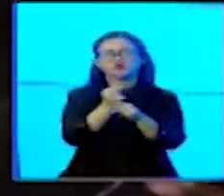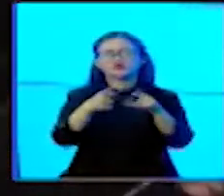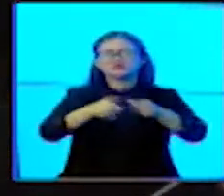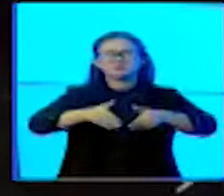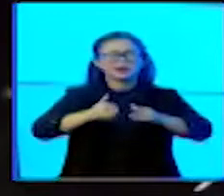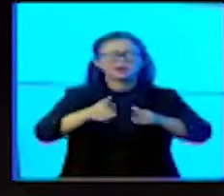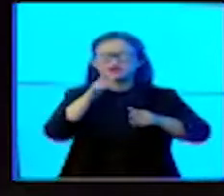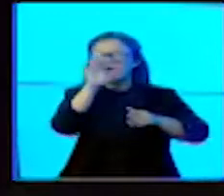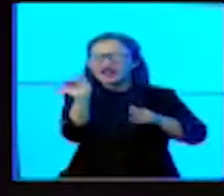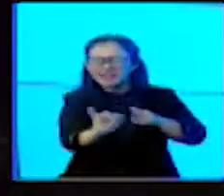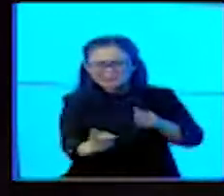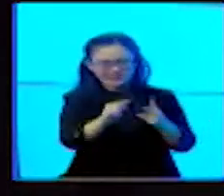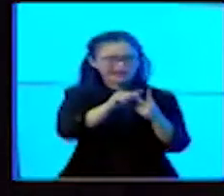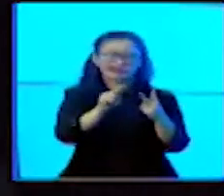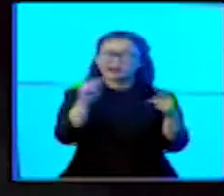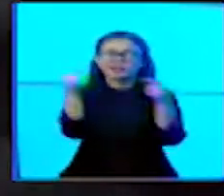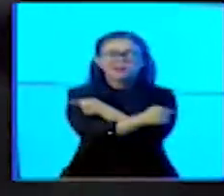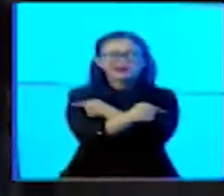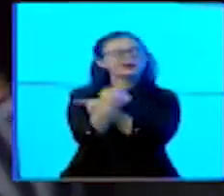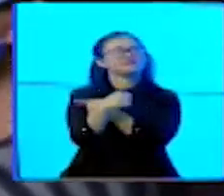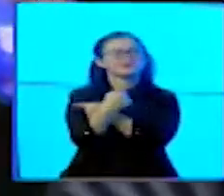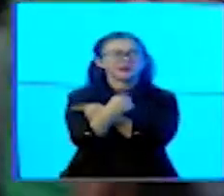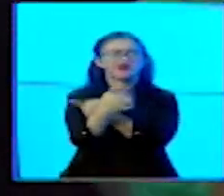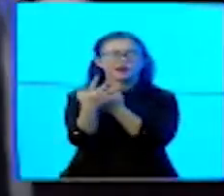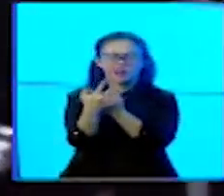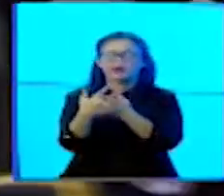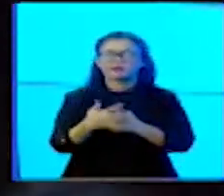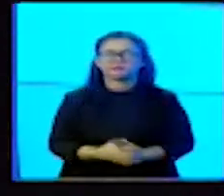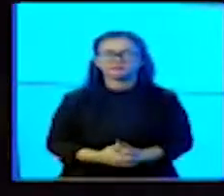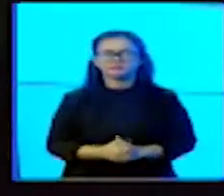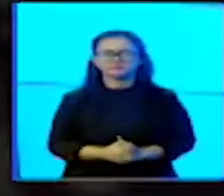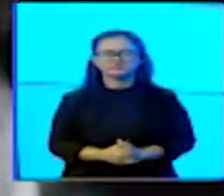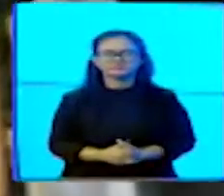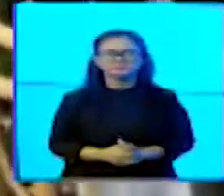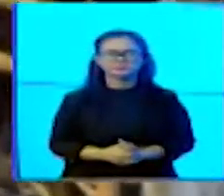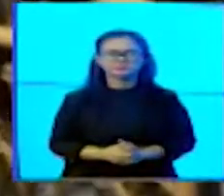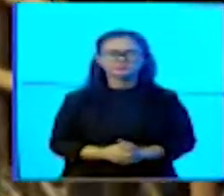Dari Medan, Sumatera Utara, Aminur Rashid, iNews, melaporkan.